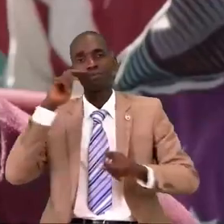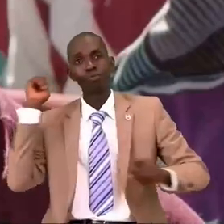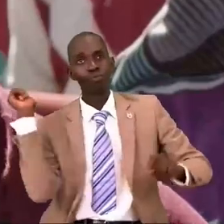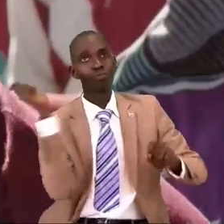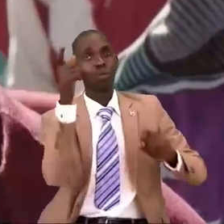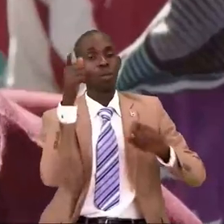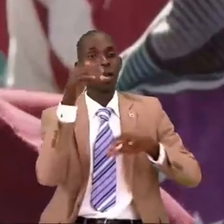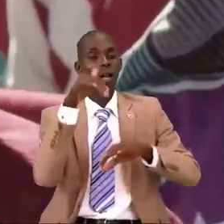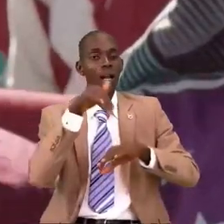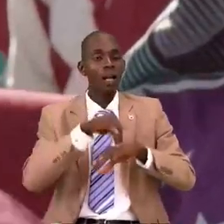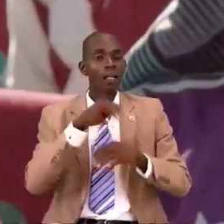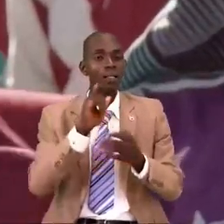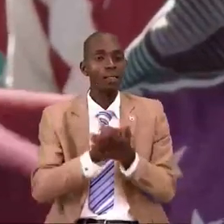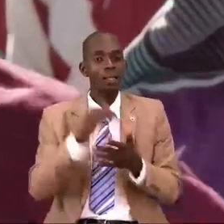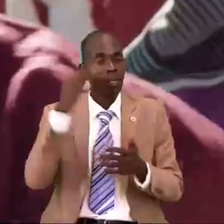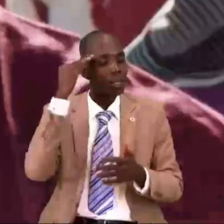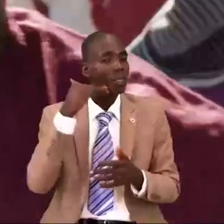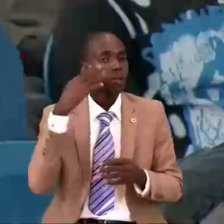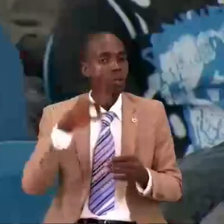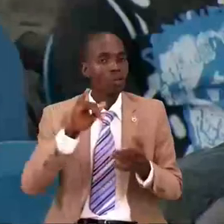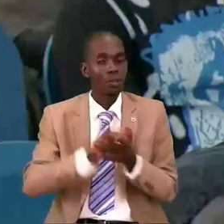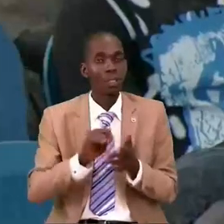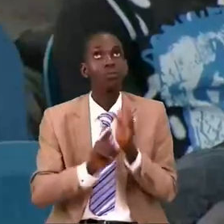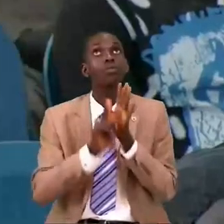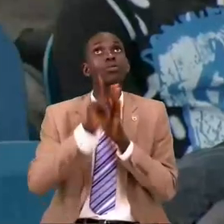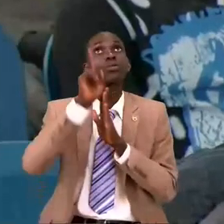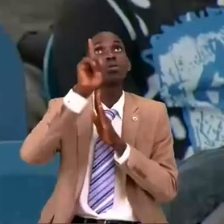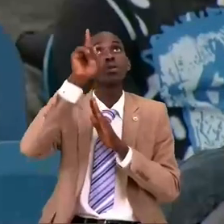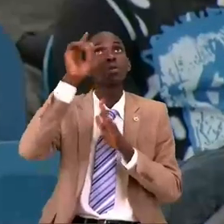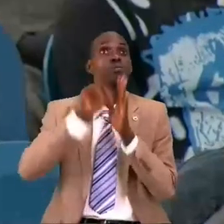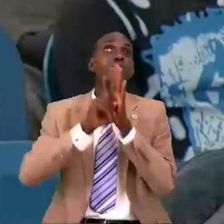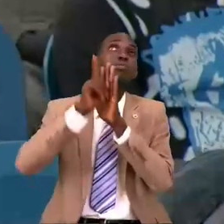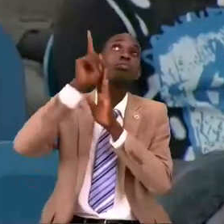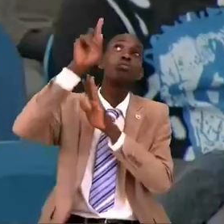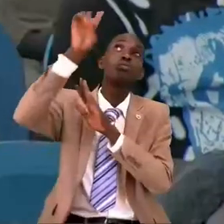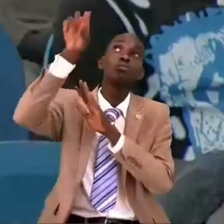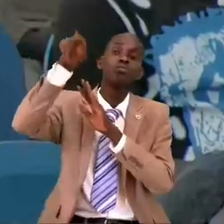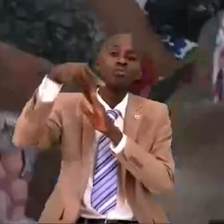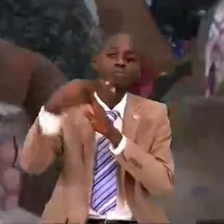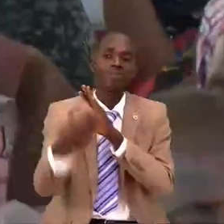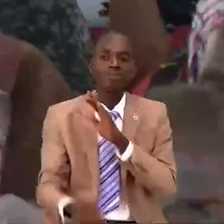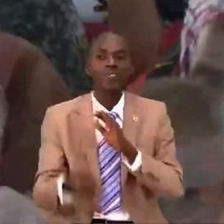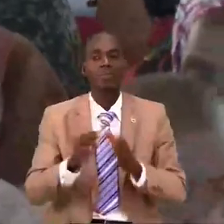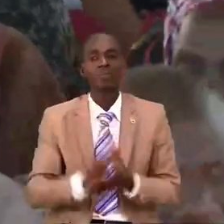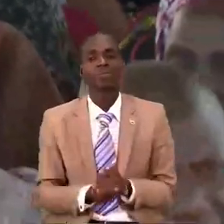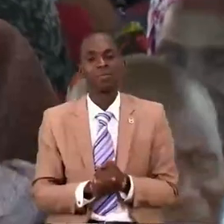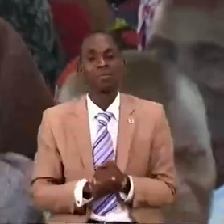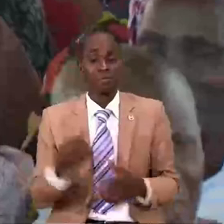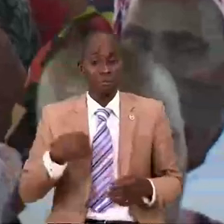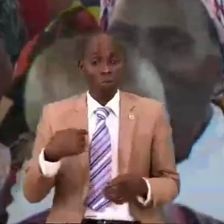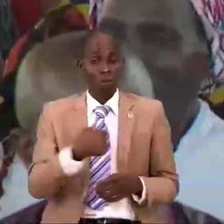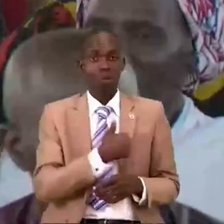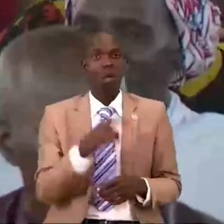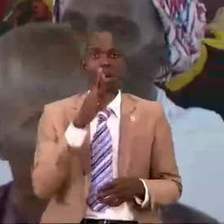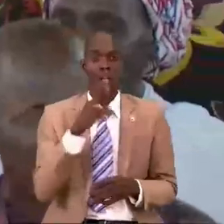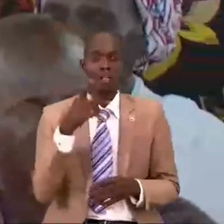tomber Goliath. Nous sommes cette génération Nous sommes les champions